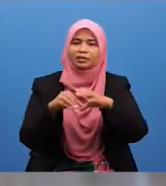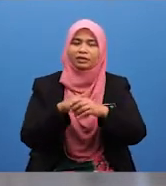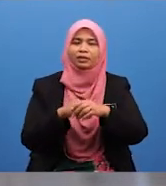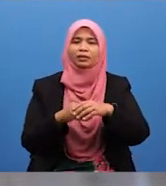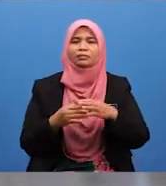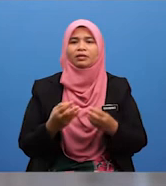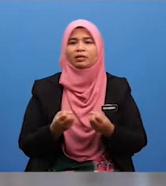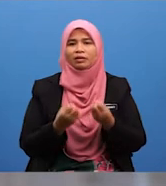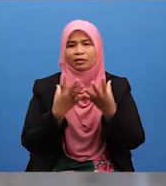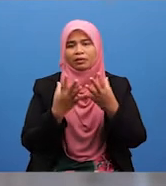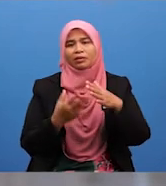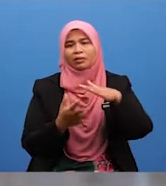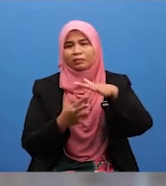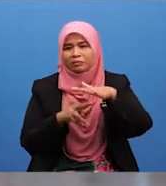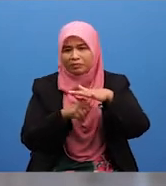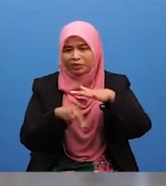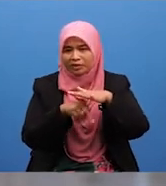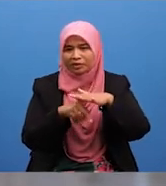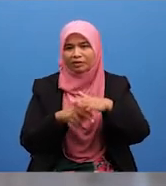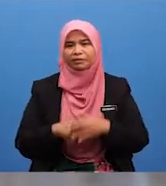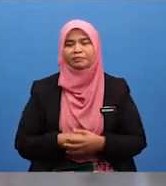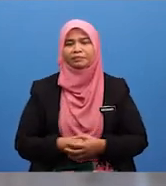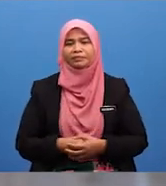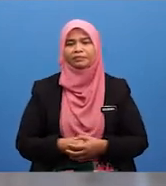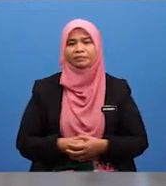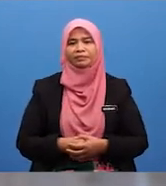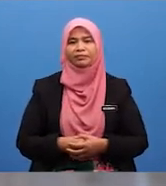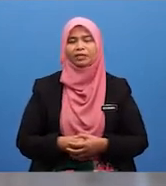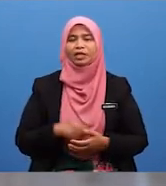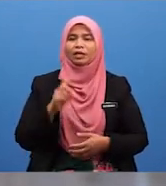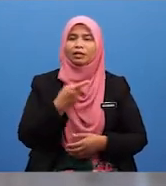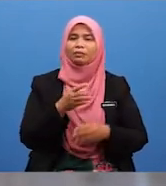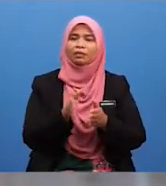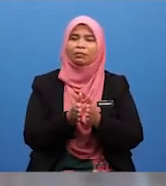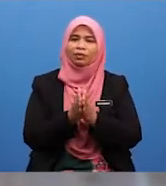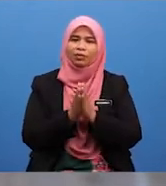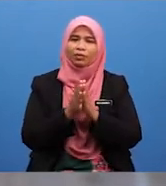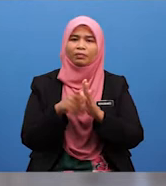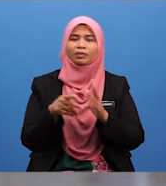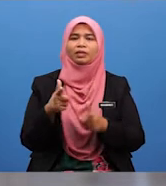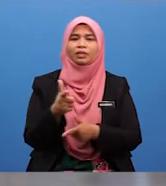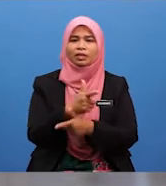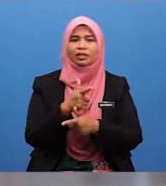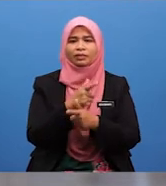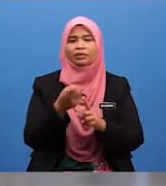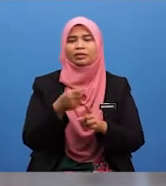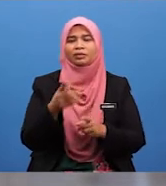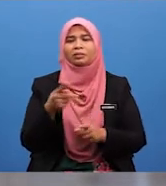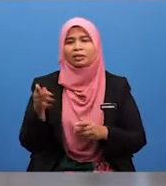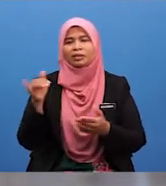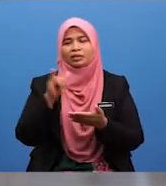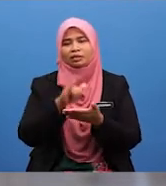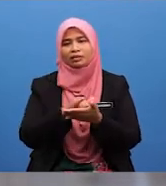api neraka. Na'udzubillahi min zalik. Kami mohon perlindungan dari perkara itu, ya